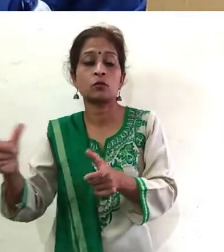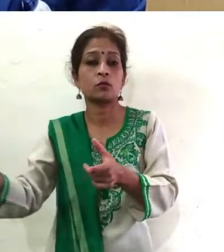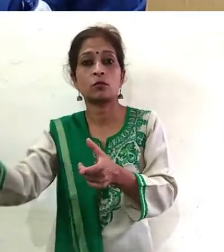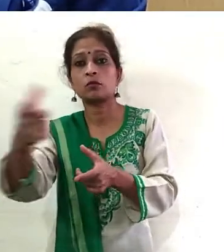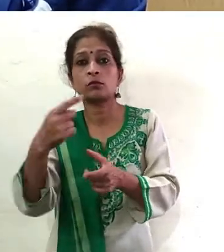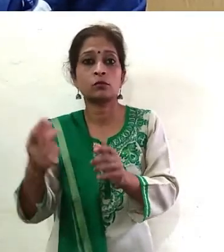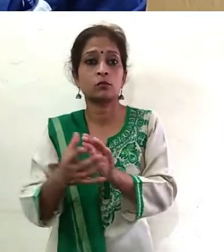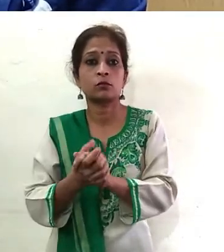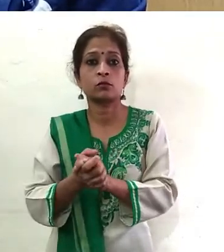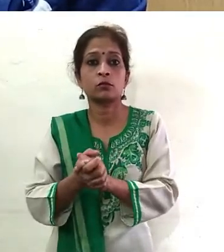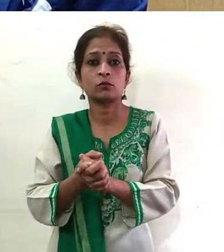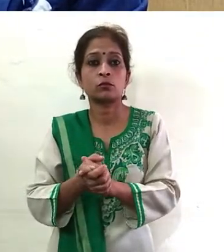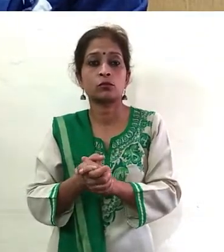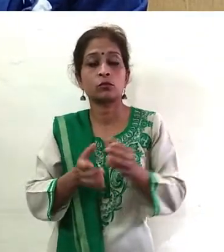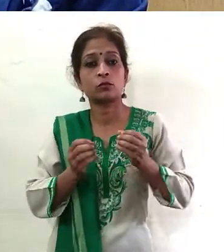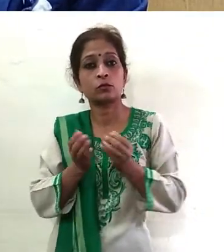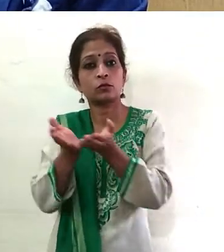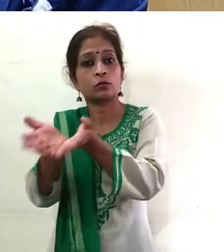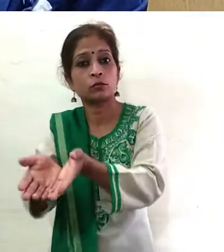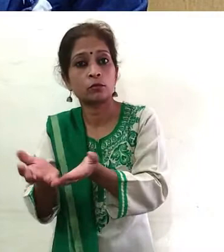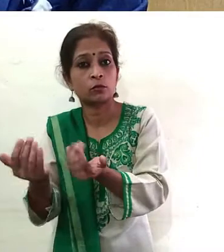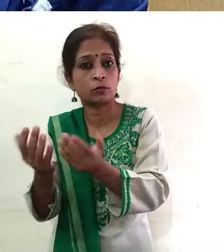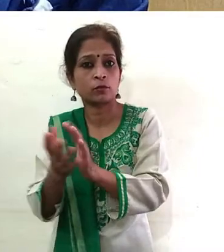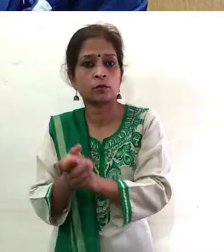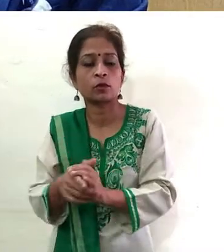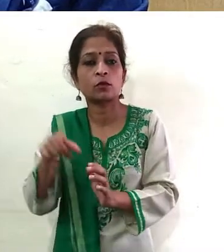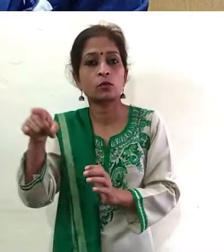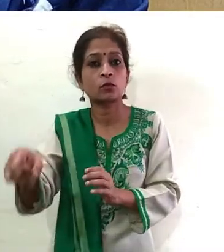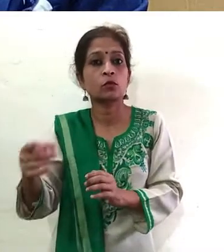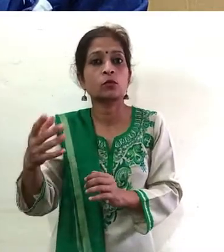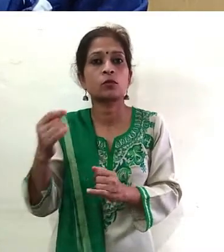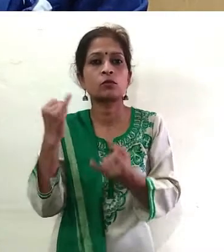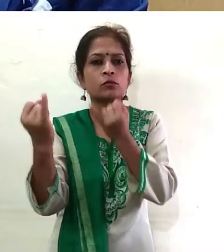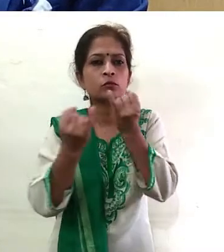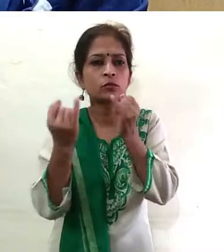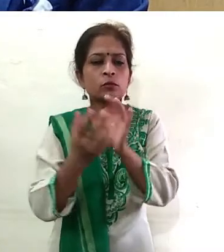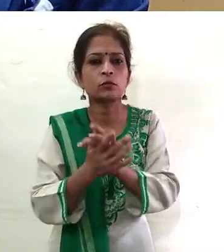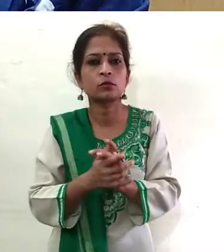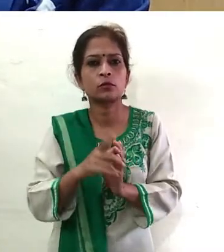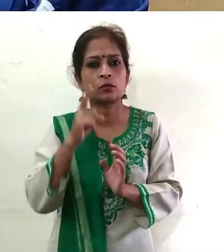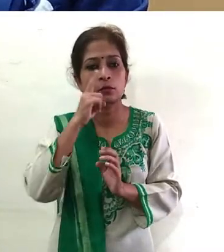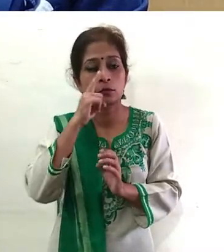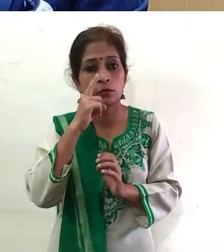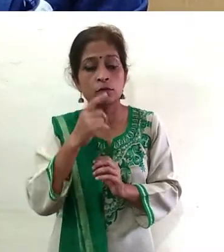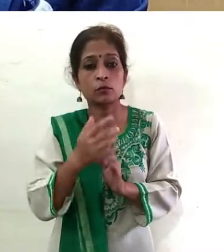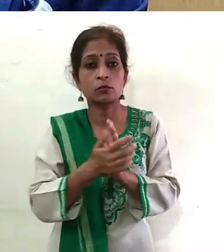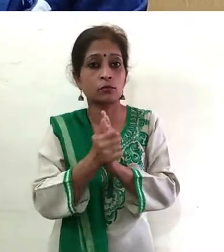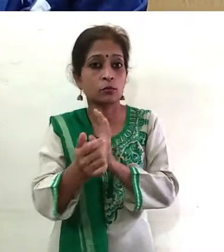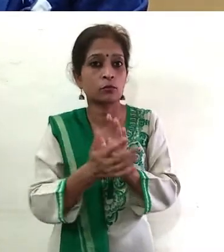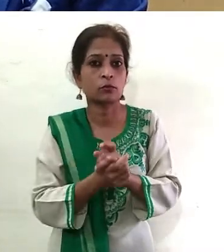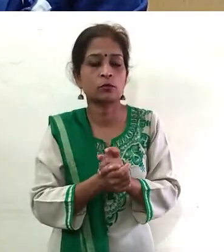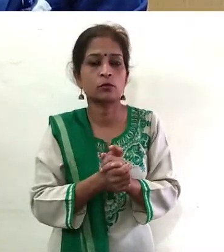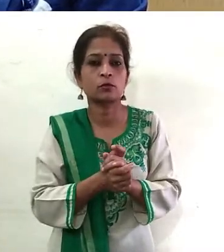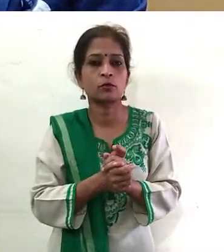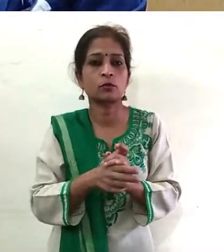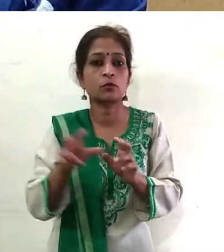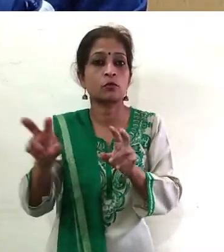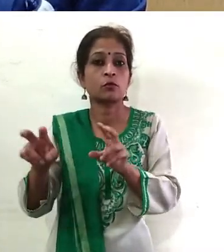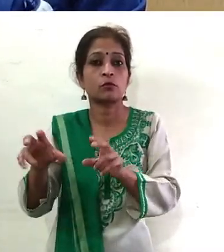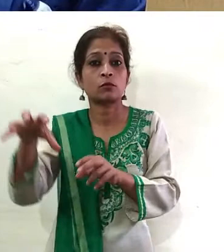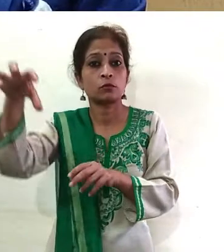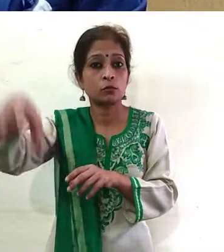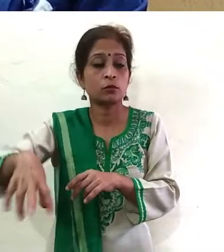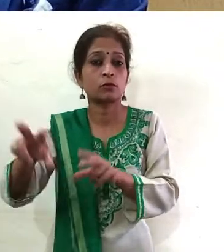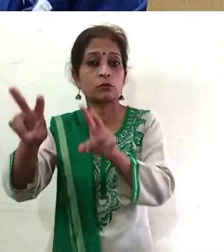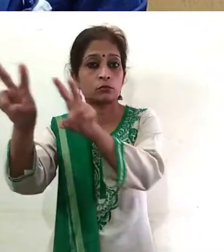कि उनकी तलाश थी एक ही योग्य और महारानी की जो कि राज्य को संभाल सकें और